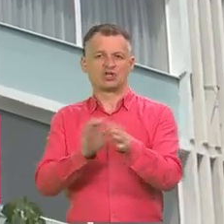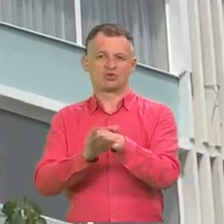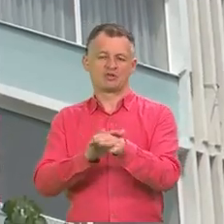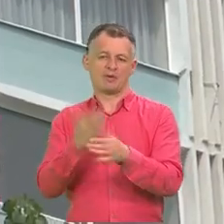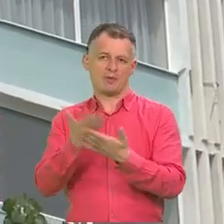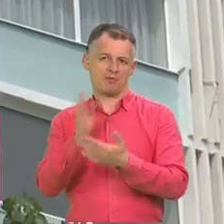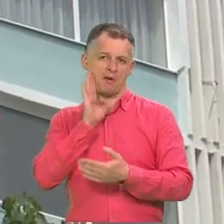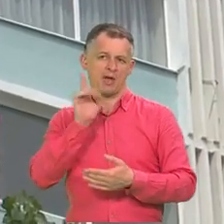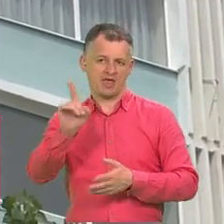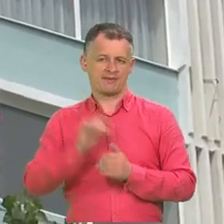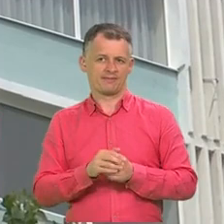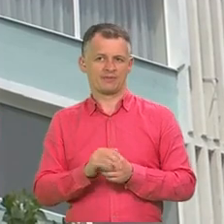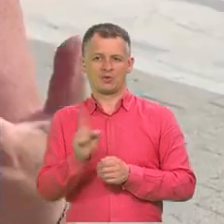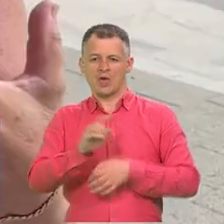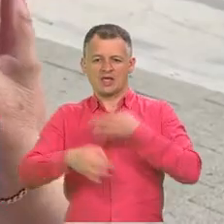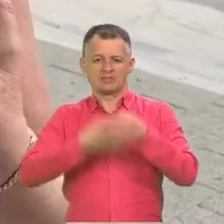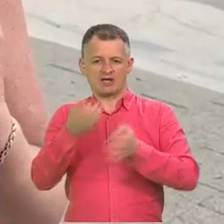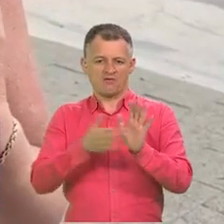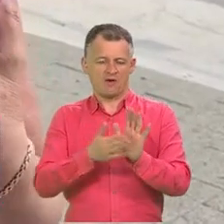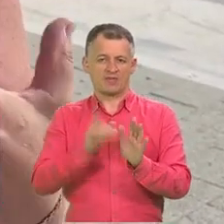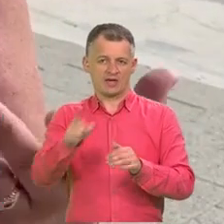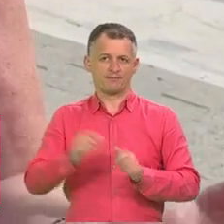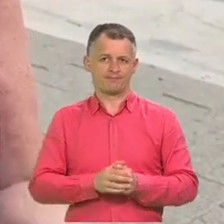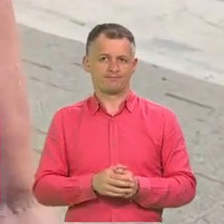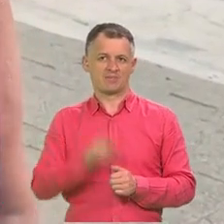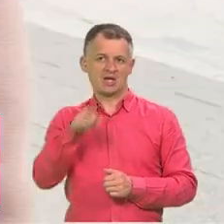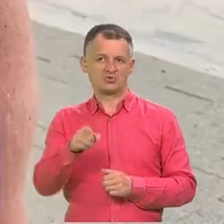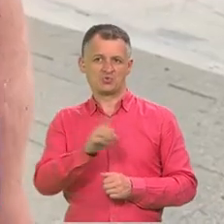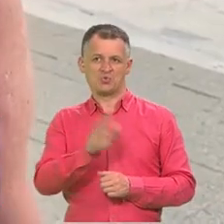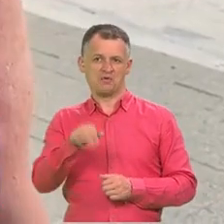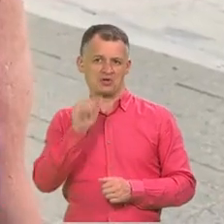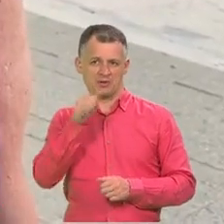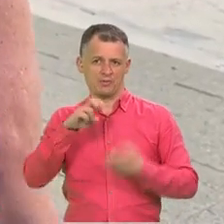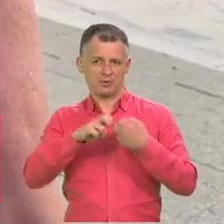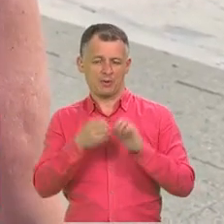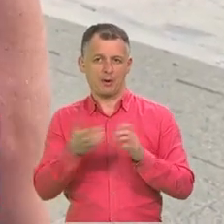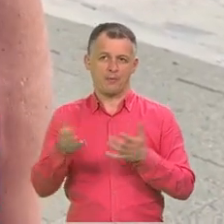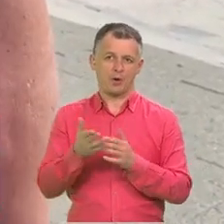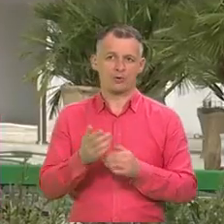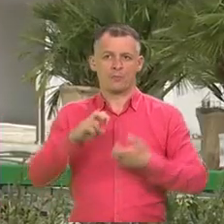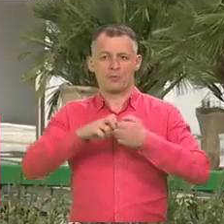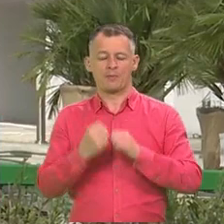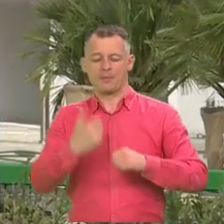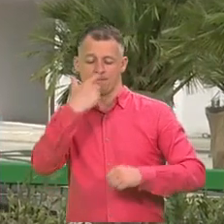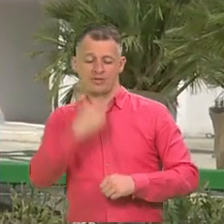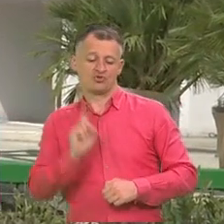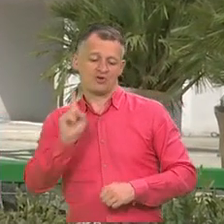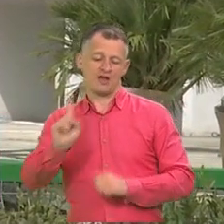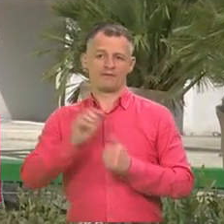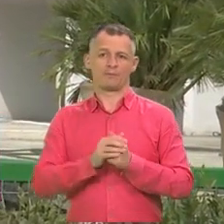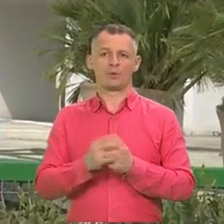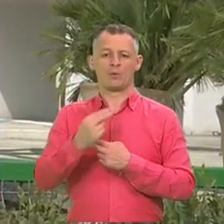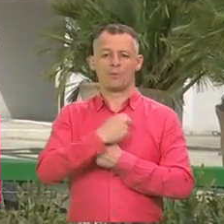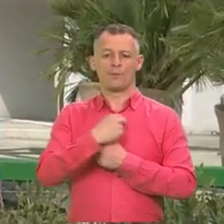și-a motivat însă gestul extrem în niciun fel. Aici nu cred că a avut nicio problemă. Poate e o problemă personală. Polițiștii și procurorii au deschis